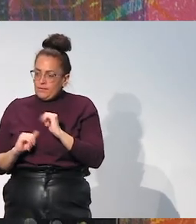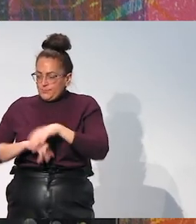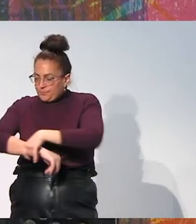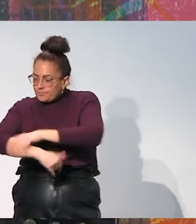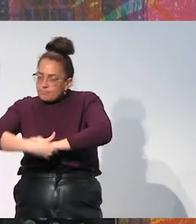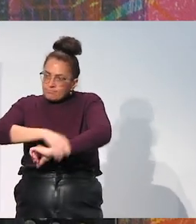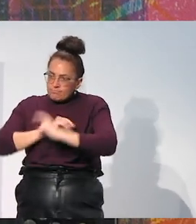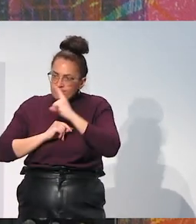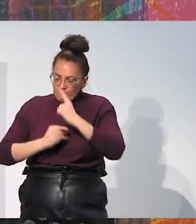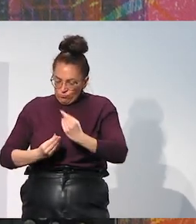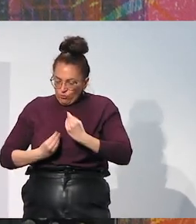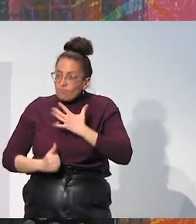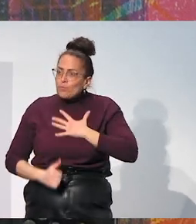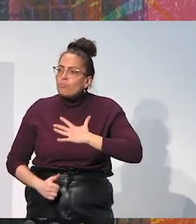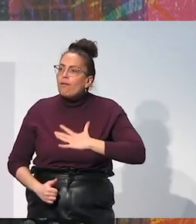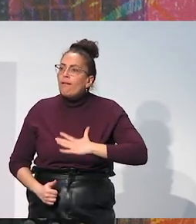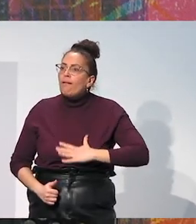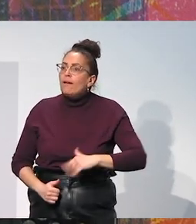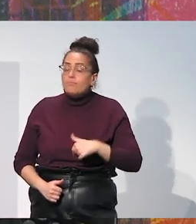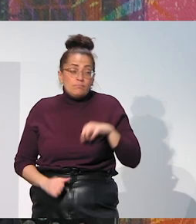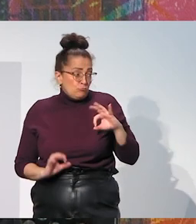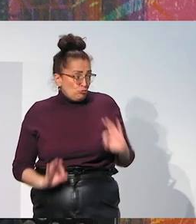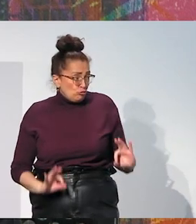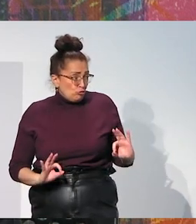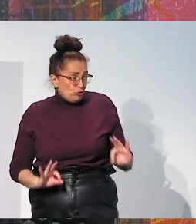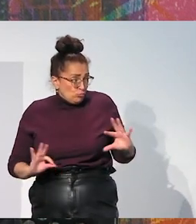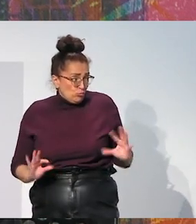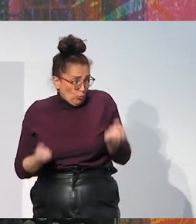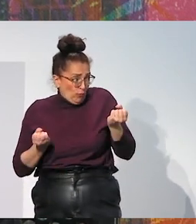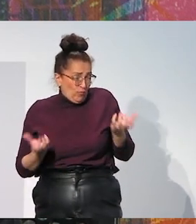sûr. Cette femme n'a jamais